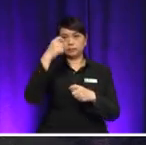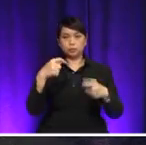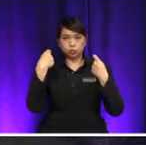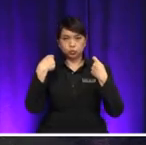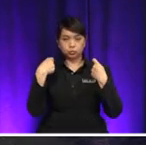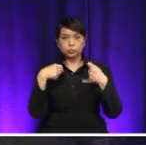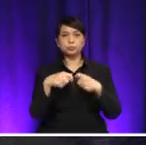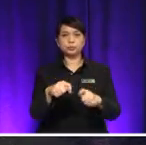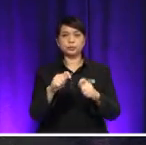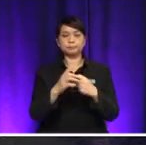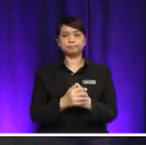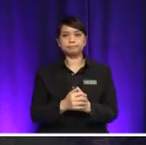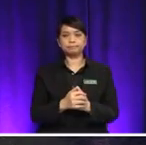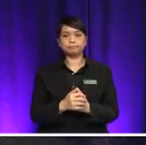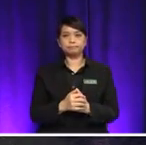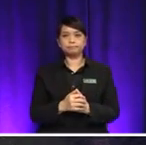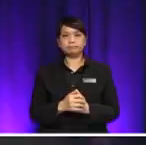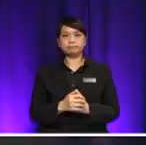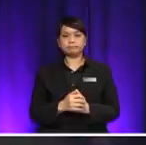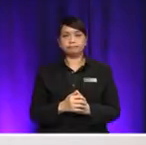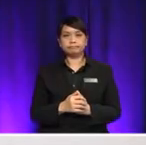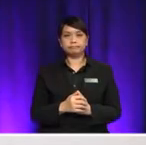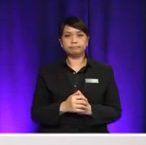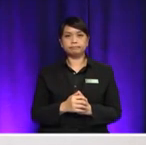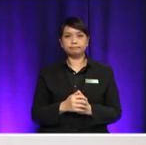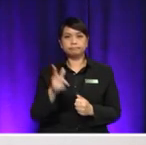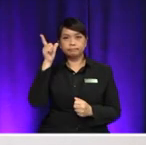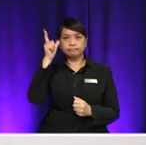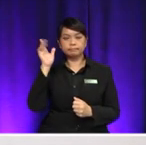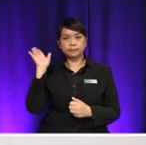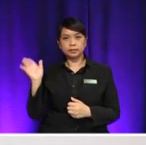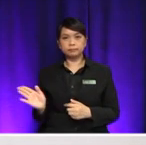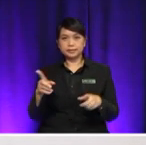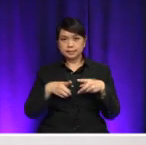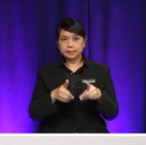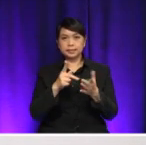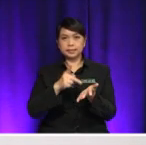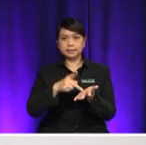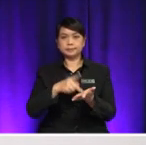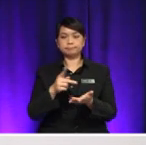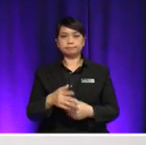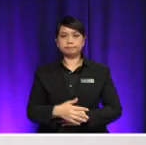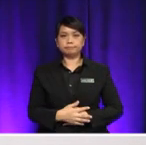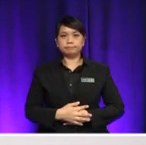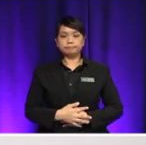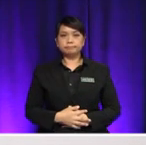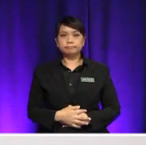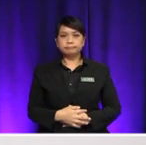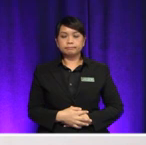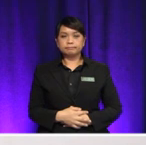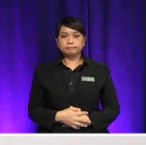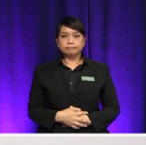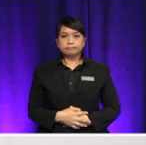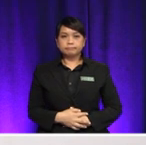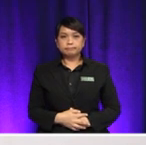jadi kita gunakan tahun 2018 Oke bahagia dengan tahun 2010